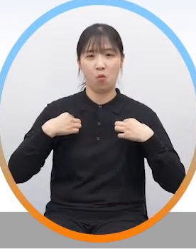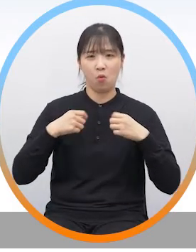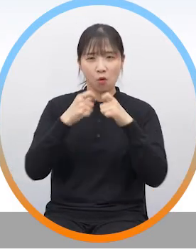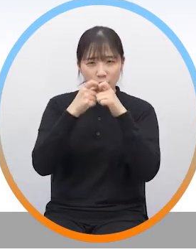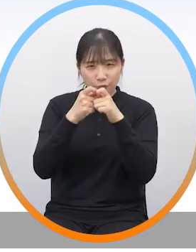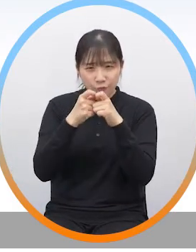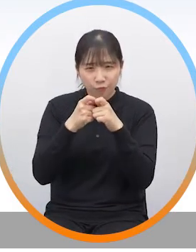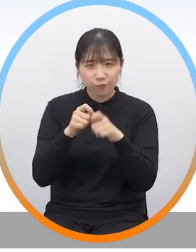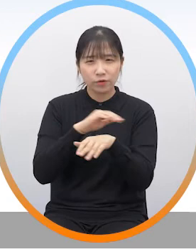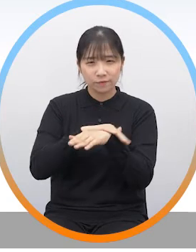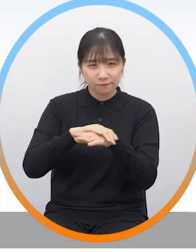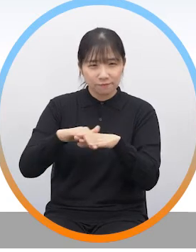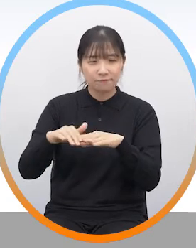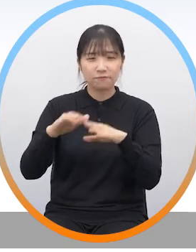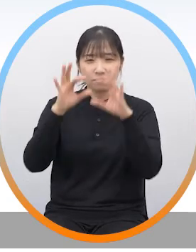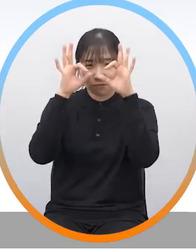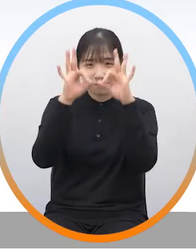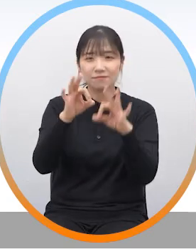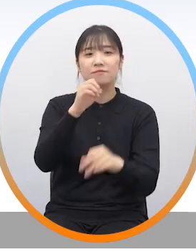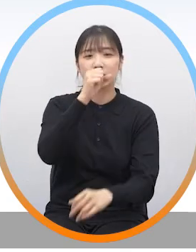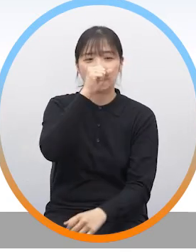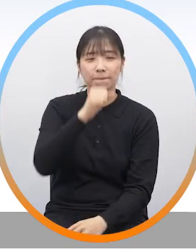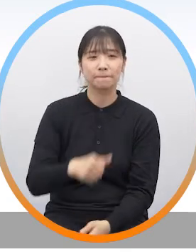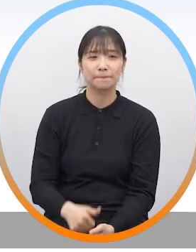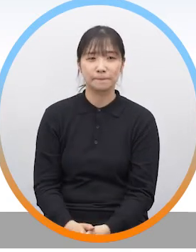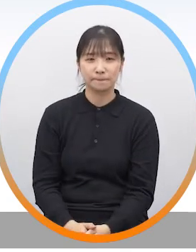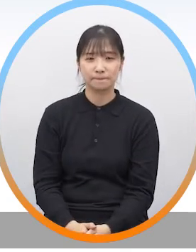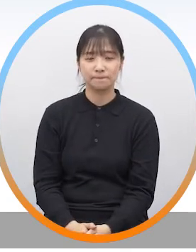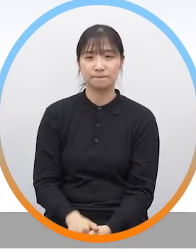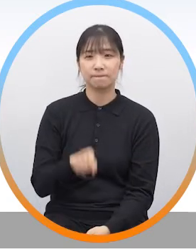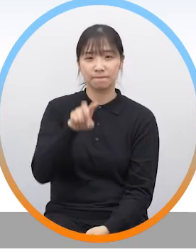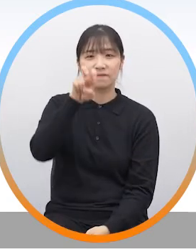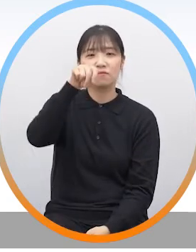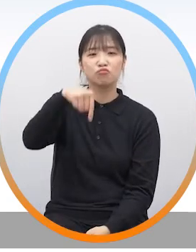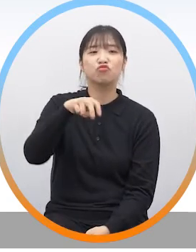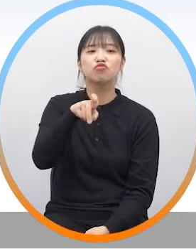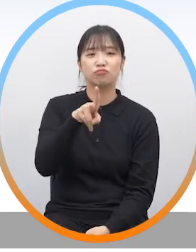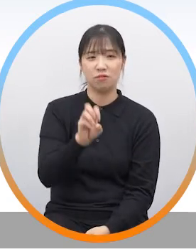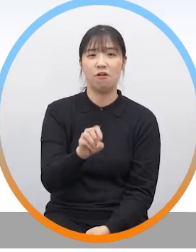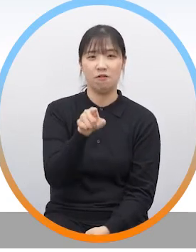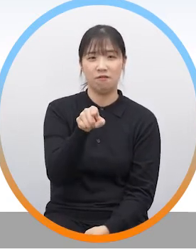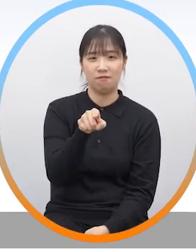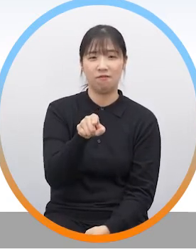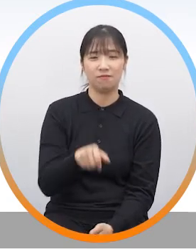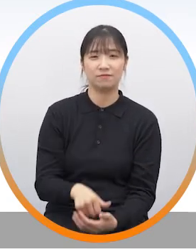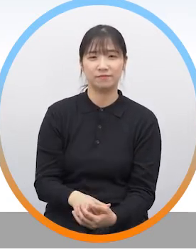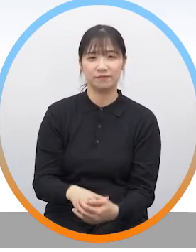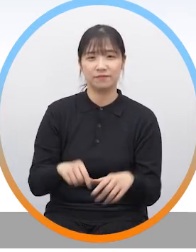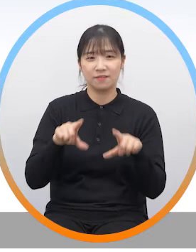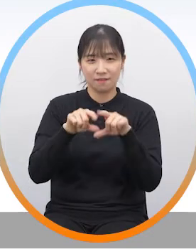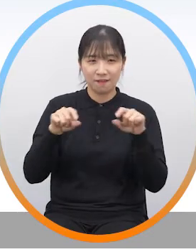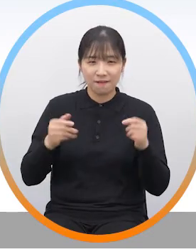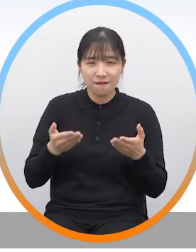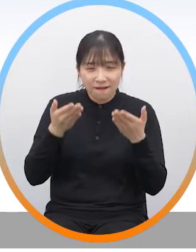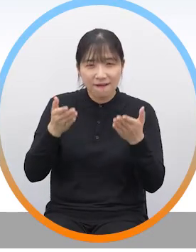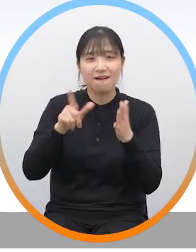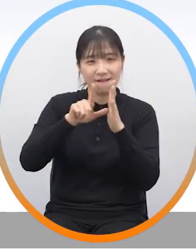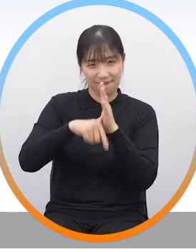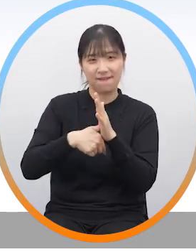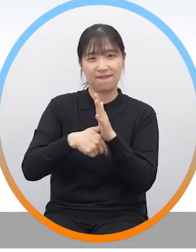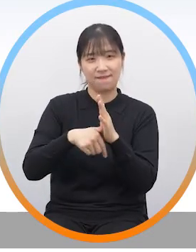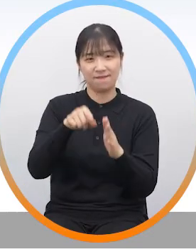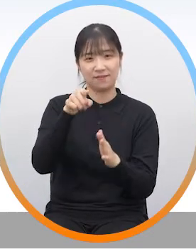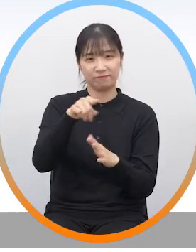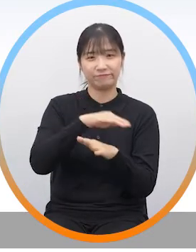한번 유심히 좀 볼 필요가 있고요. 무명 아니겠습니까? 언제나 또 제사 지낼 때